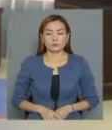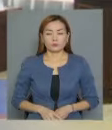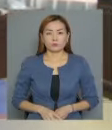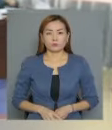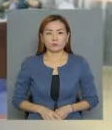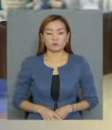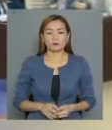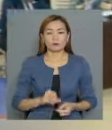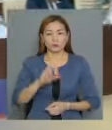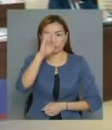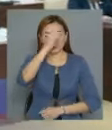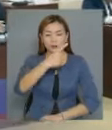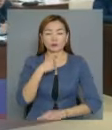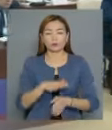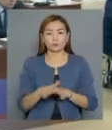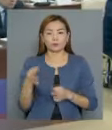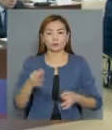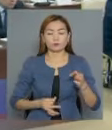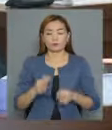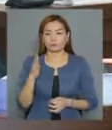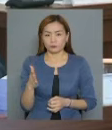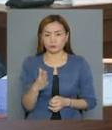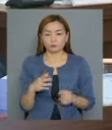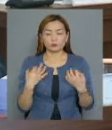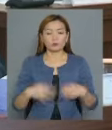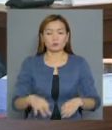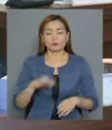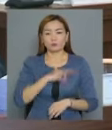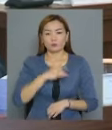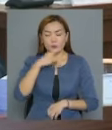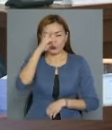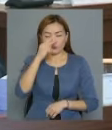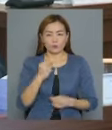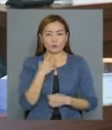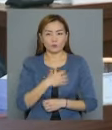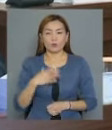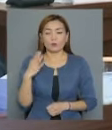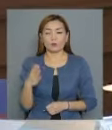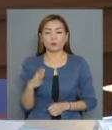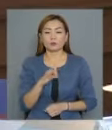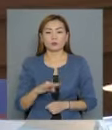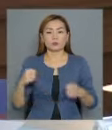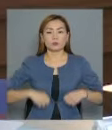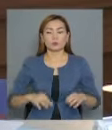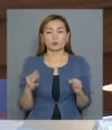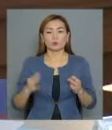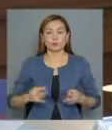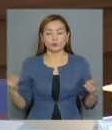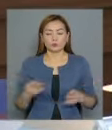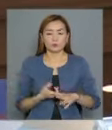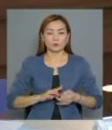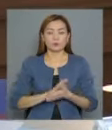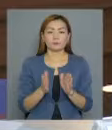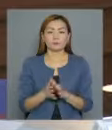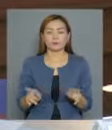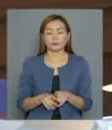полное включение государственного языка судопроизводства его свободное использование играет особую роль в исполнении правосудия данное